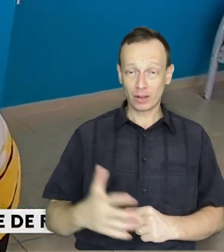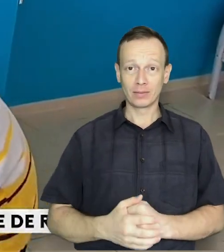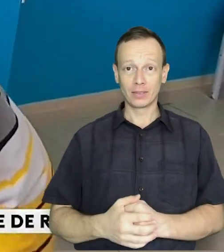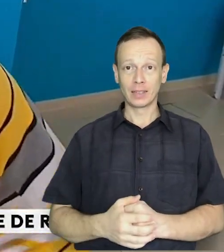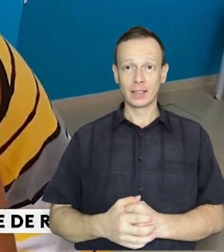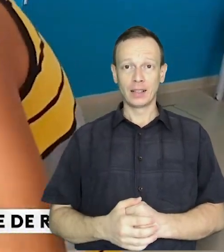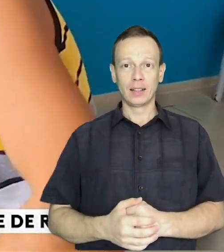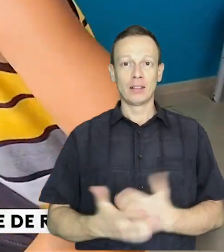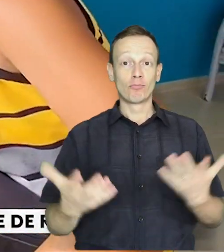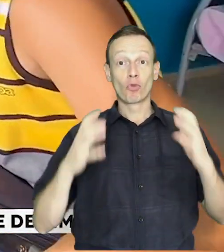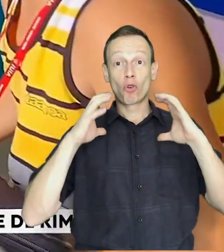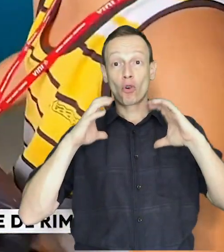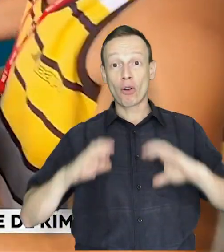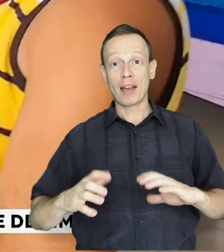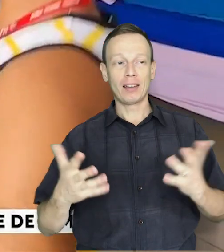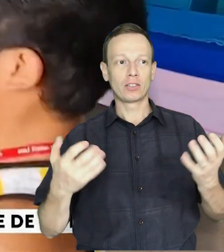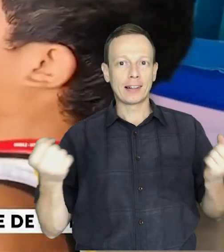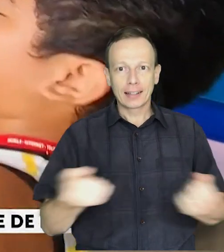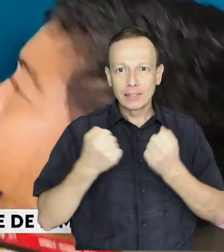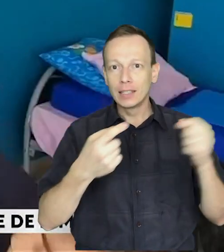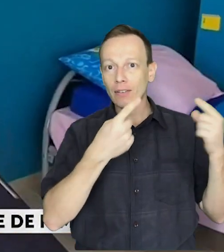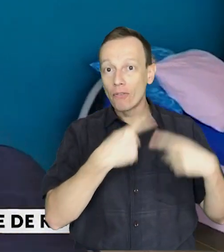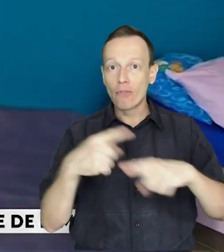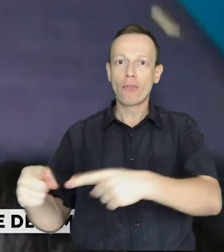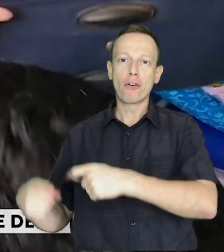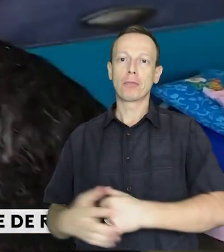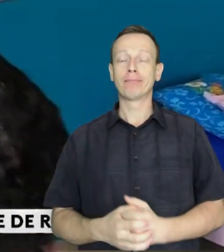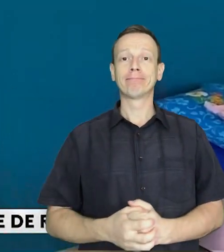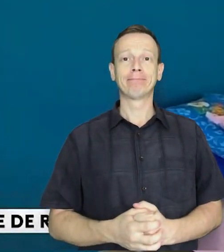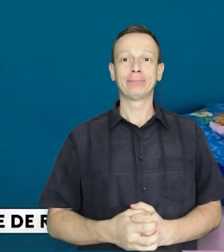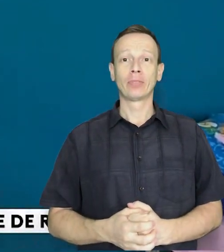plu? Le collège, ses activités